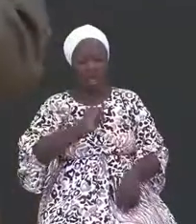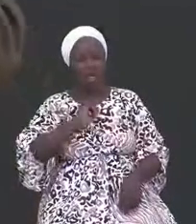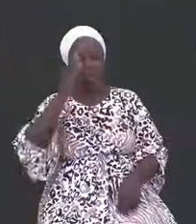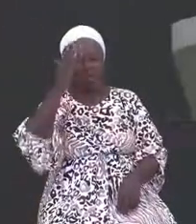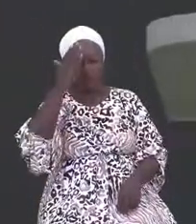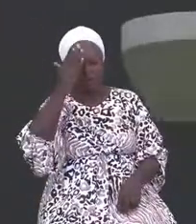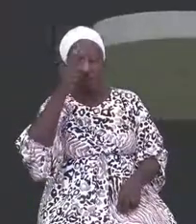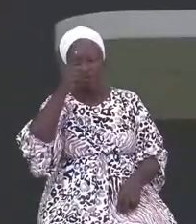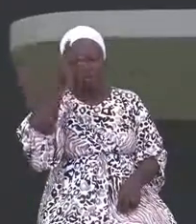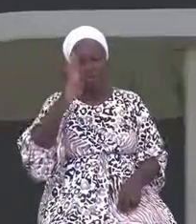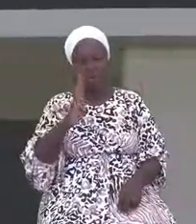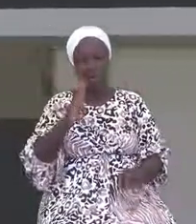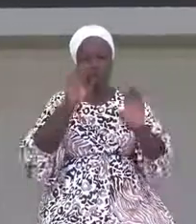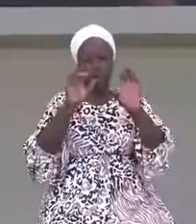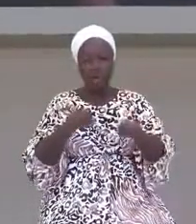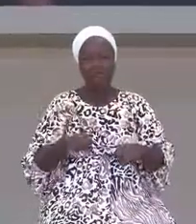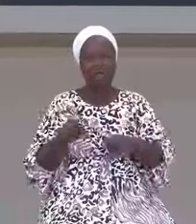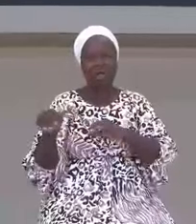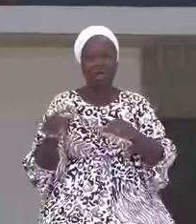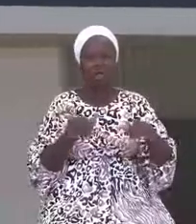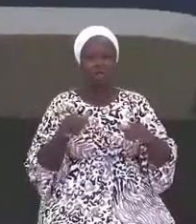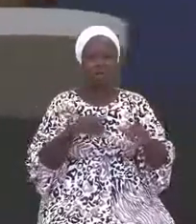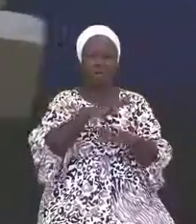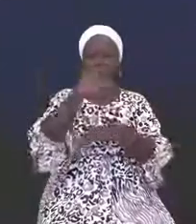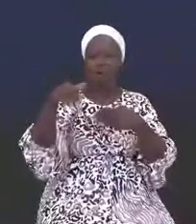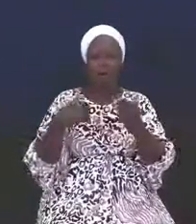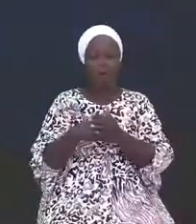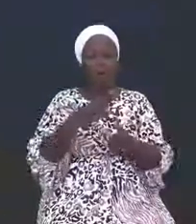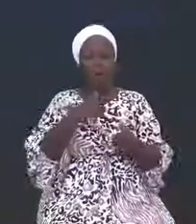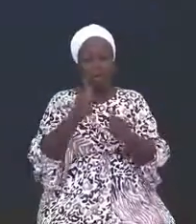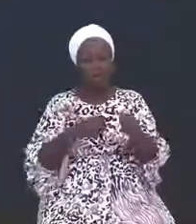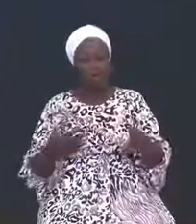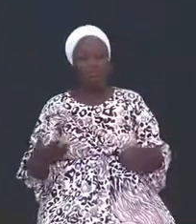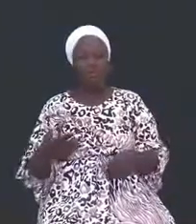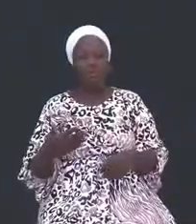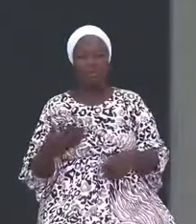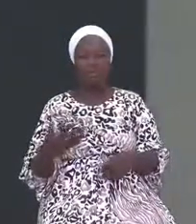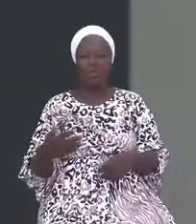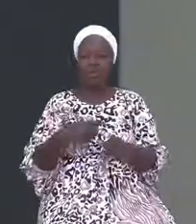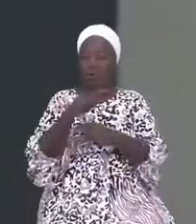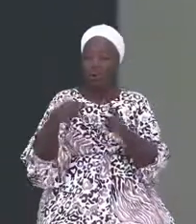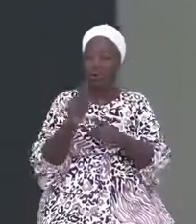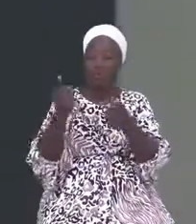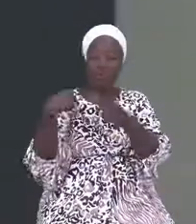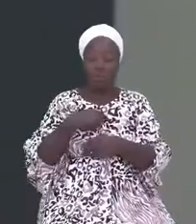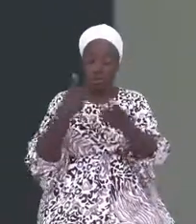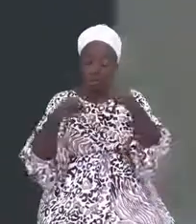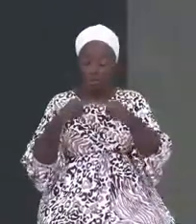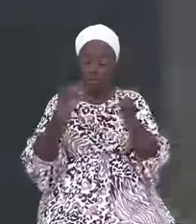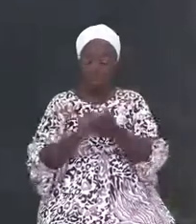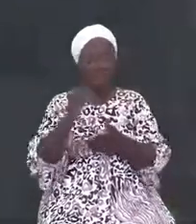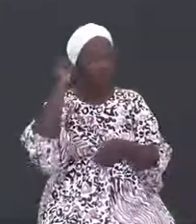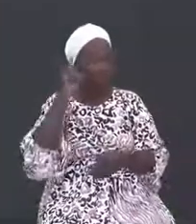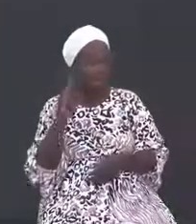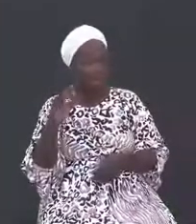Dieu peut tout faire. Quand nous parvenons à cette compréhension et